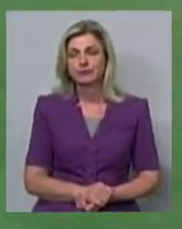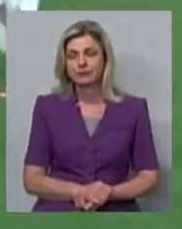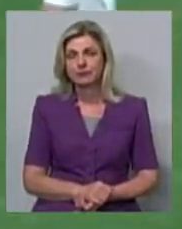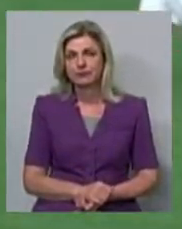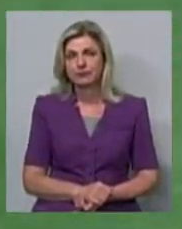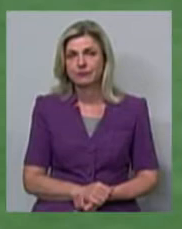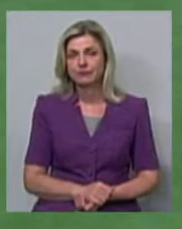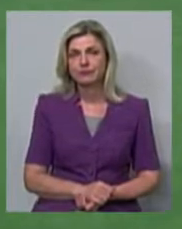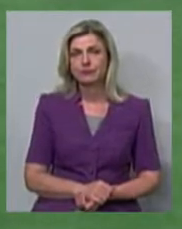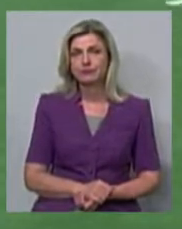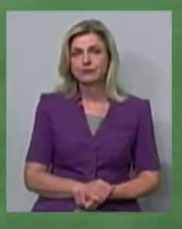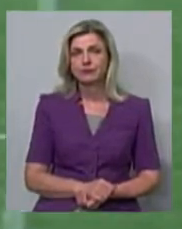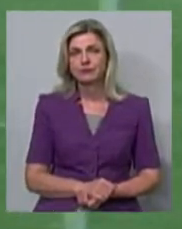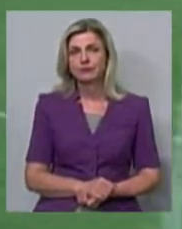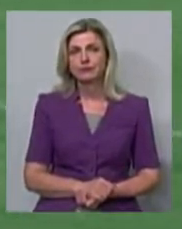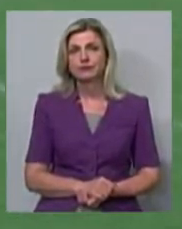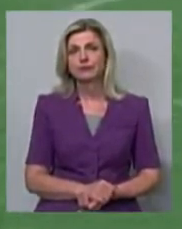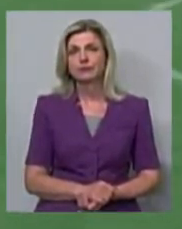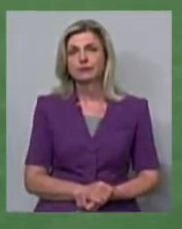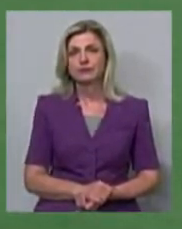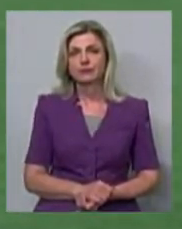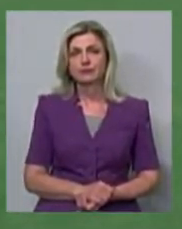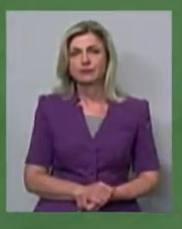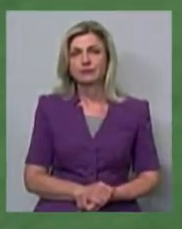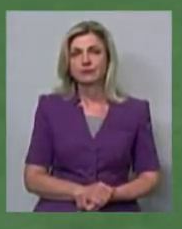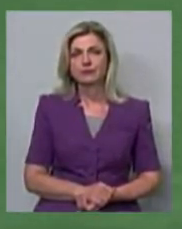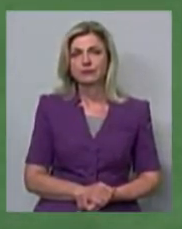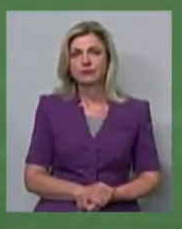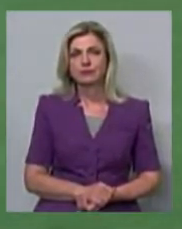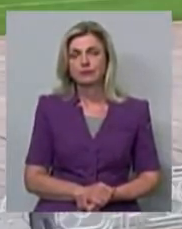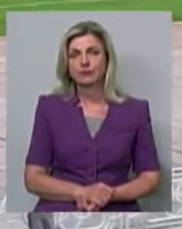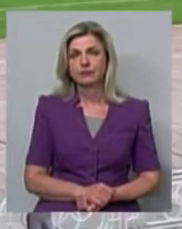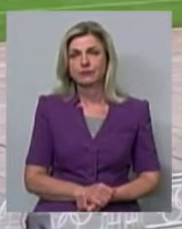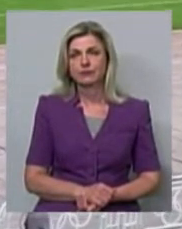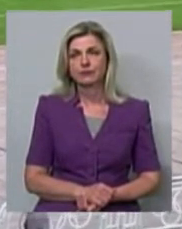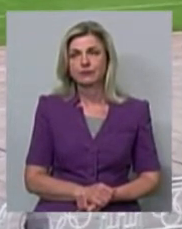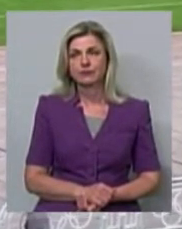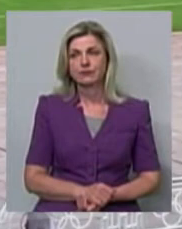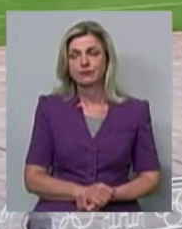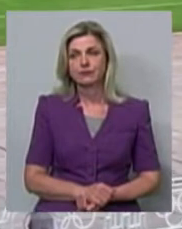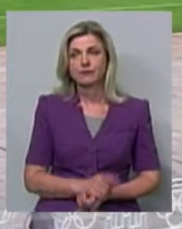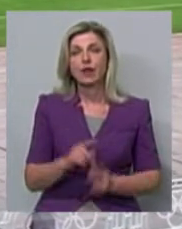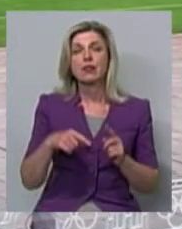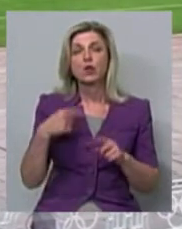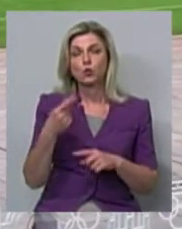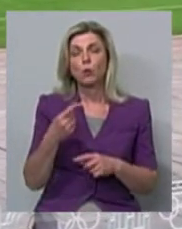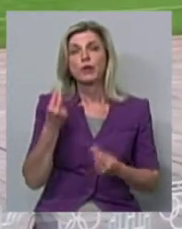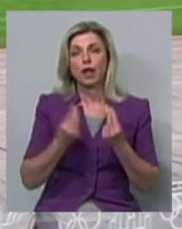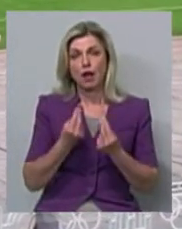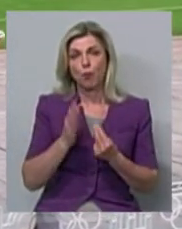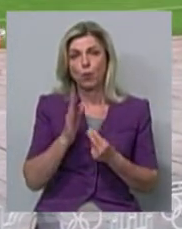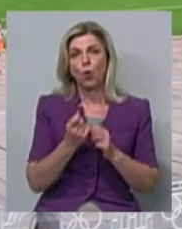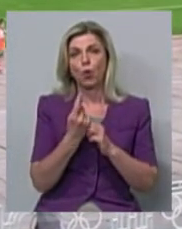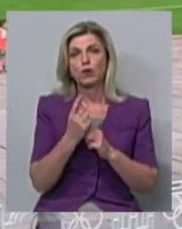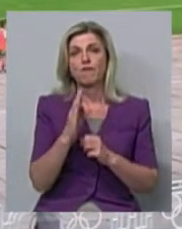1-2. Рахунок, який у підсумку і зафіксував арбітр зустрічі Євген Петренко. Наступний матч «Корабели» зіграють 11